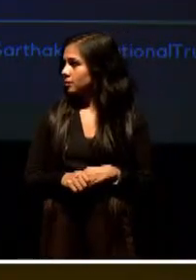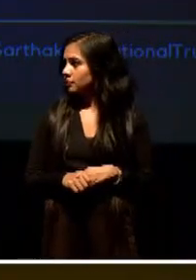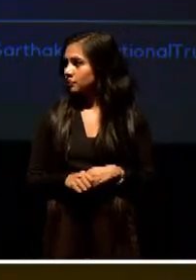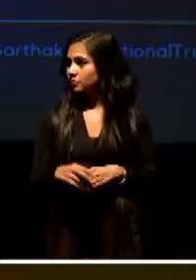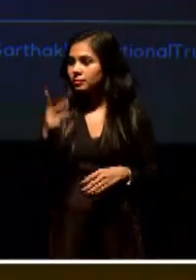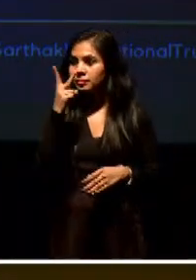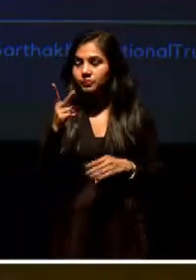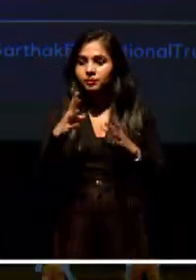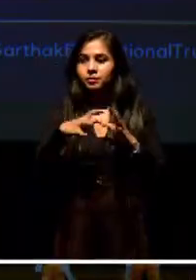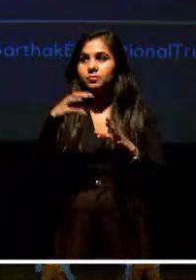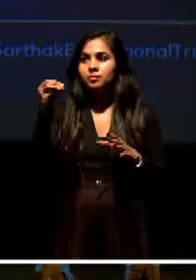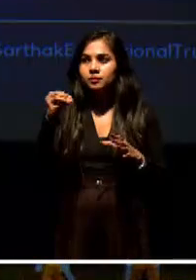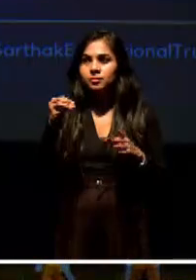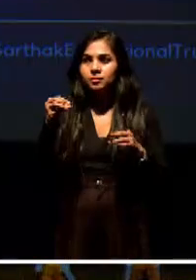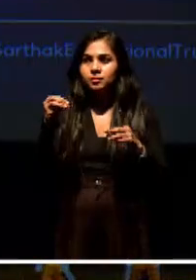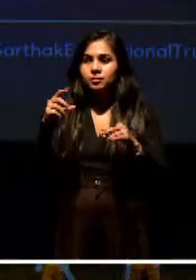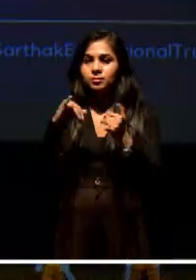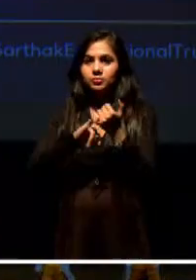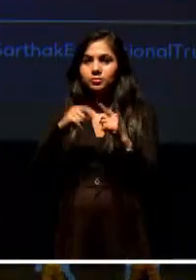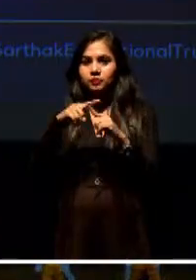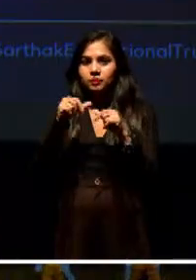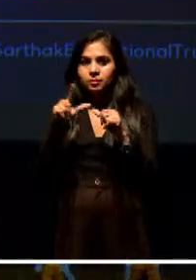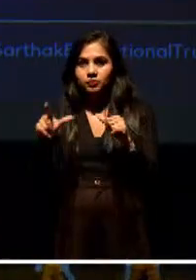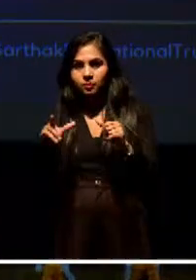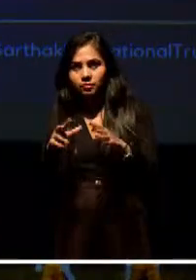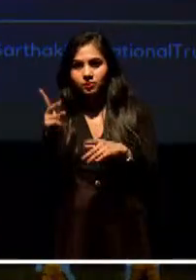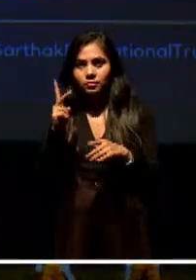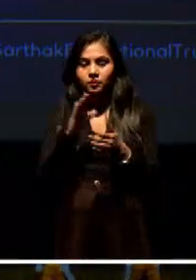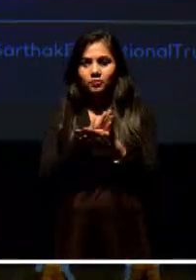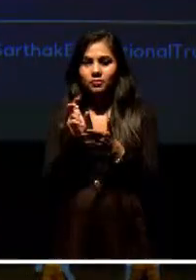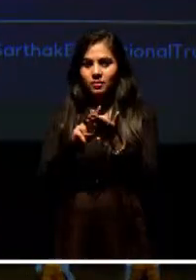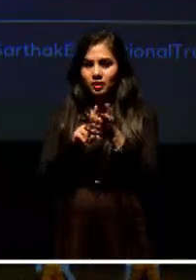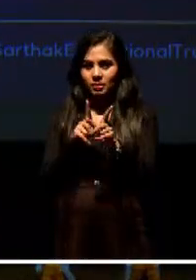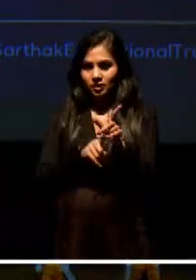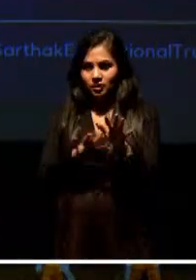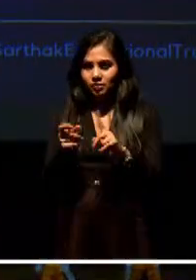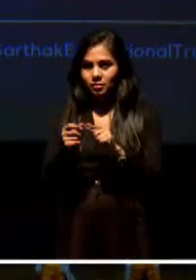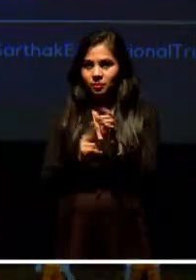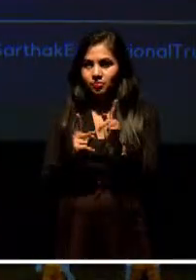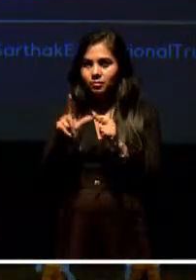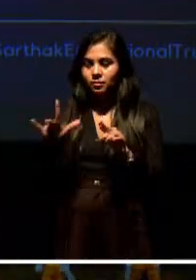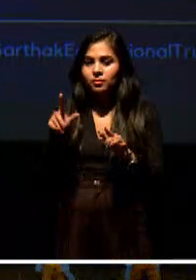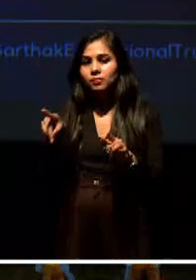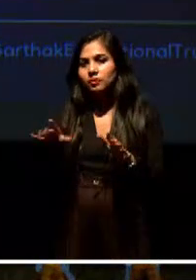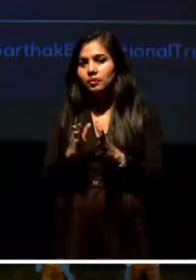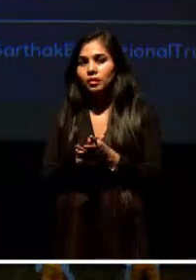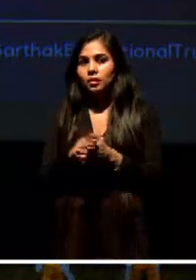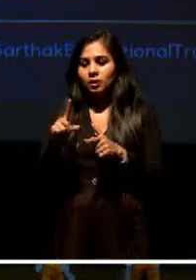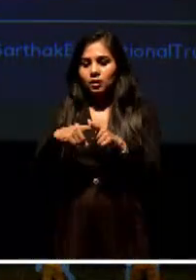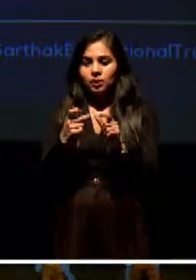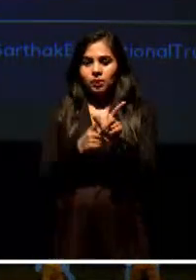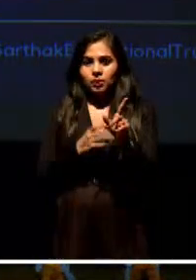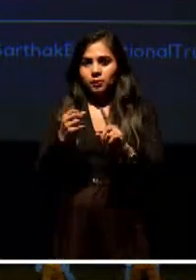एक स्टॉल पे हनी जो अभी हमारे पैनल में है, उनका टॉर्चिट का ज्योति नाम का एक स्मार्ट